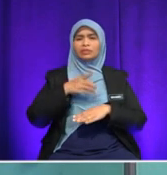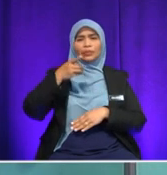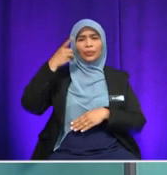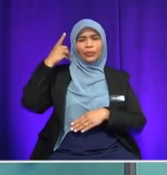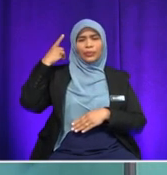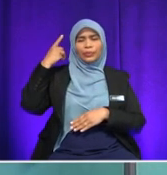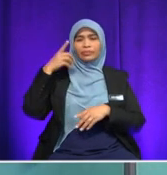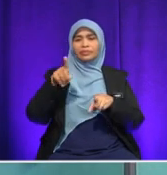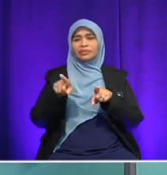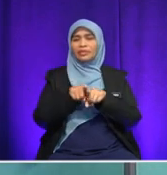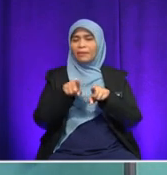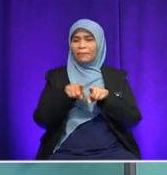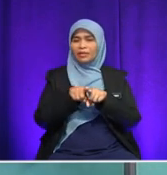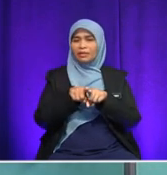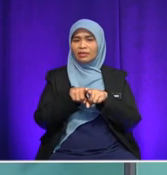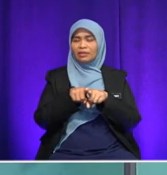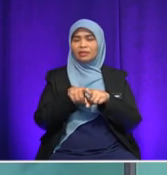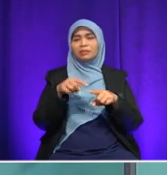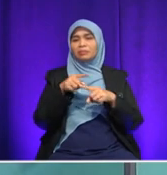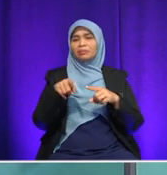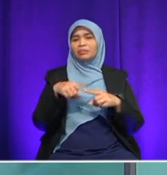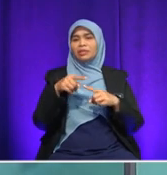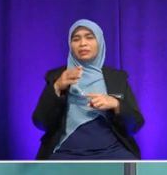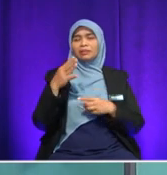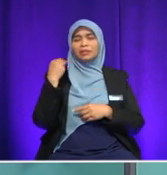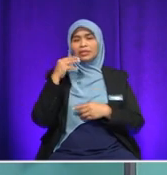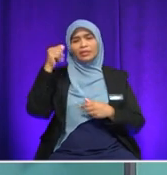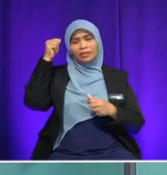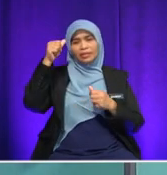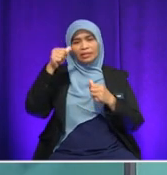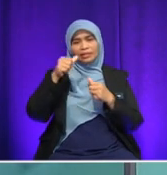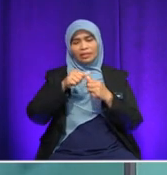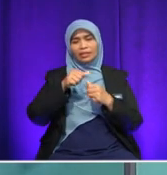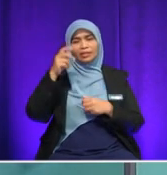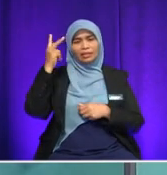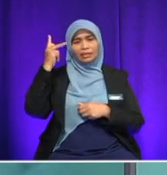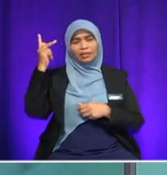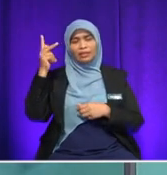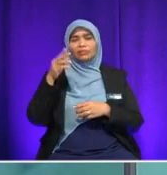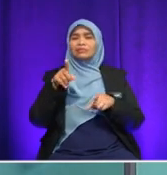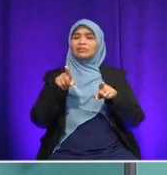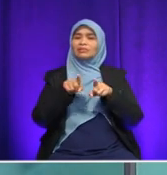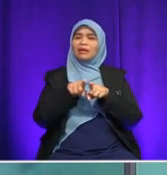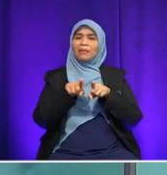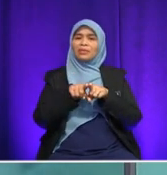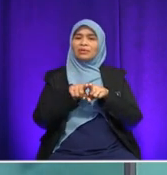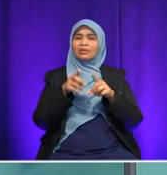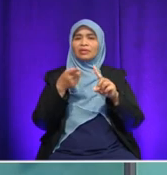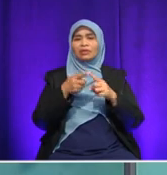tu sama. Sama dia imbas kembali kenangan mereka yang memang sama-sama masa tu kawan yang sangat